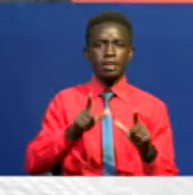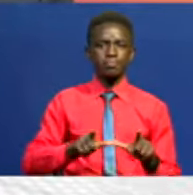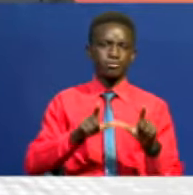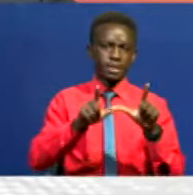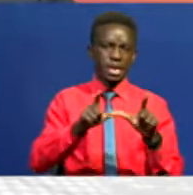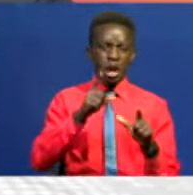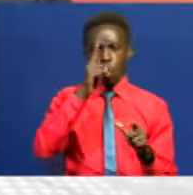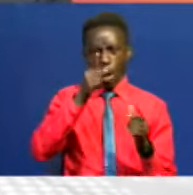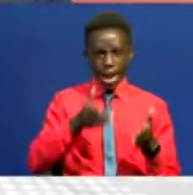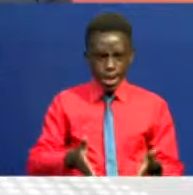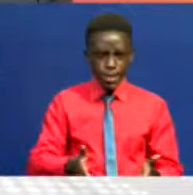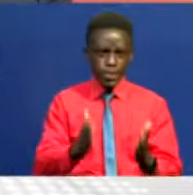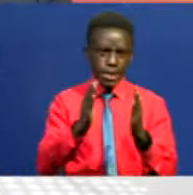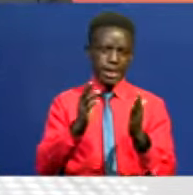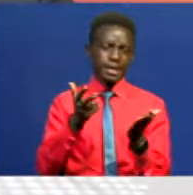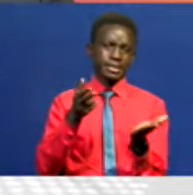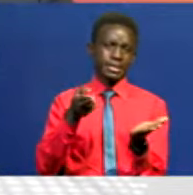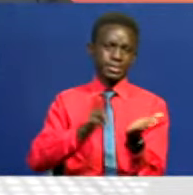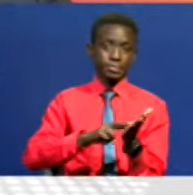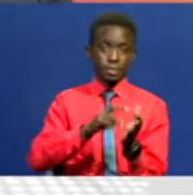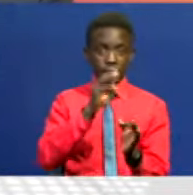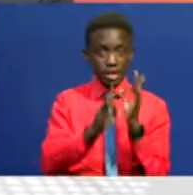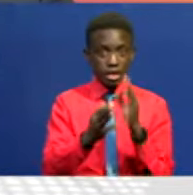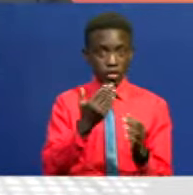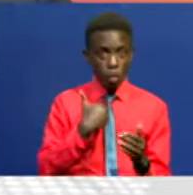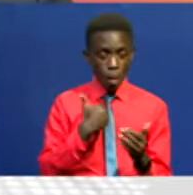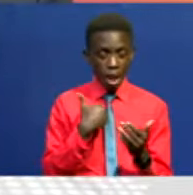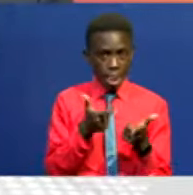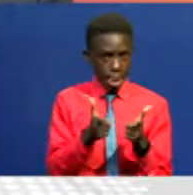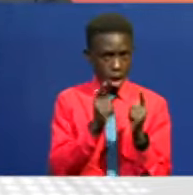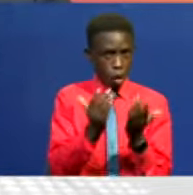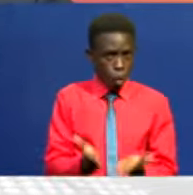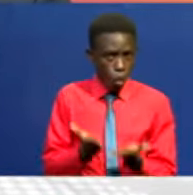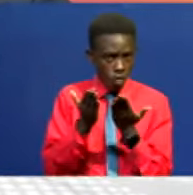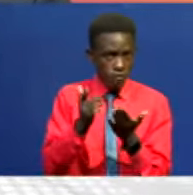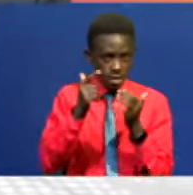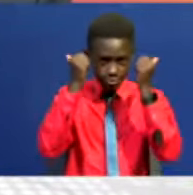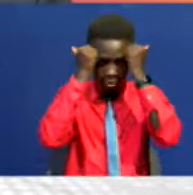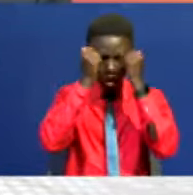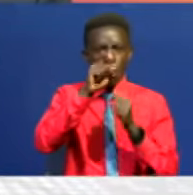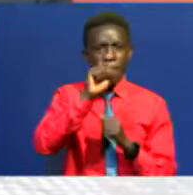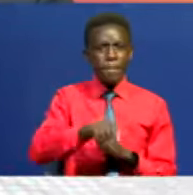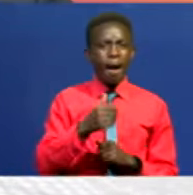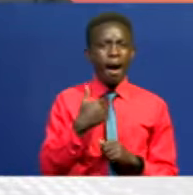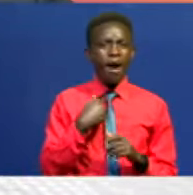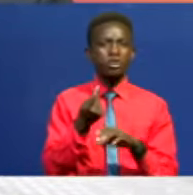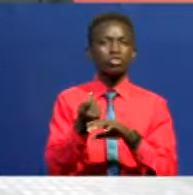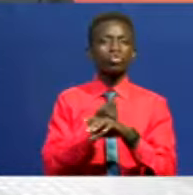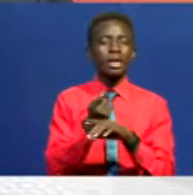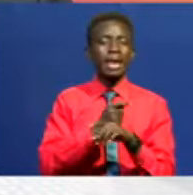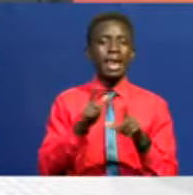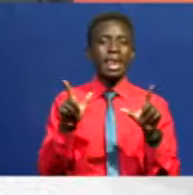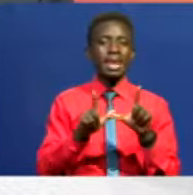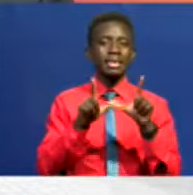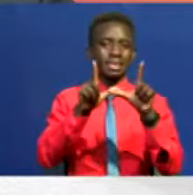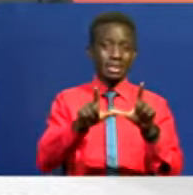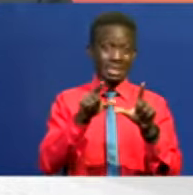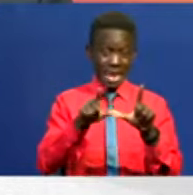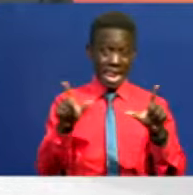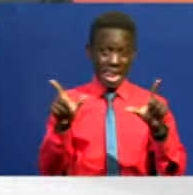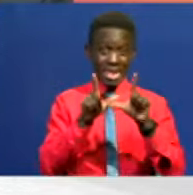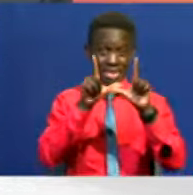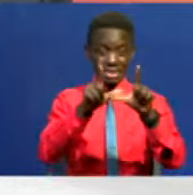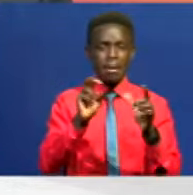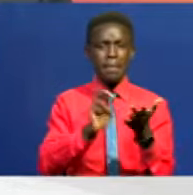moja. For you to be allowed to offer those courses lazima ukuwe na training license. Na training license inamaanisha